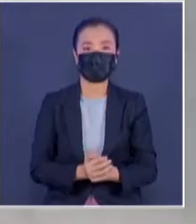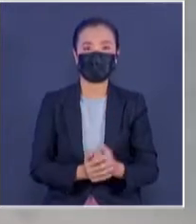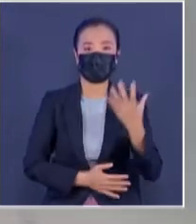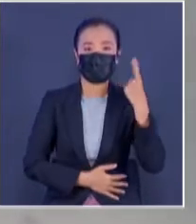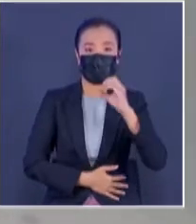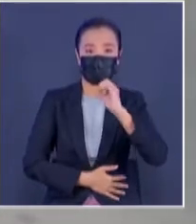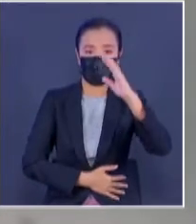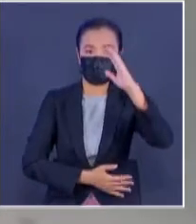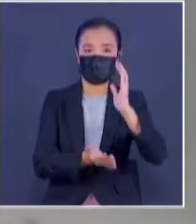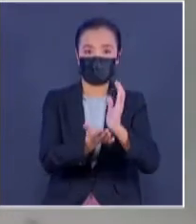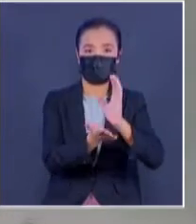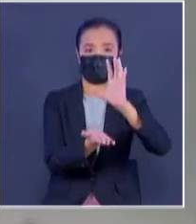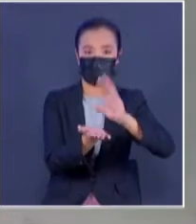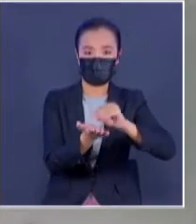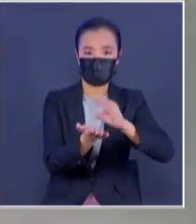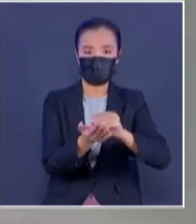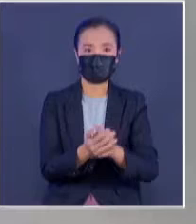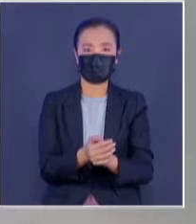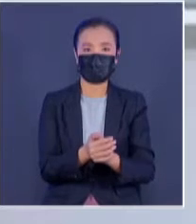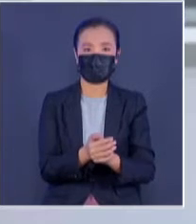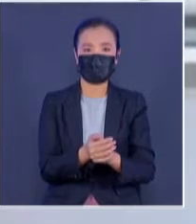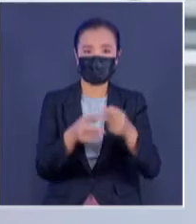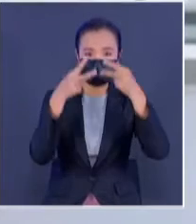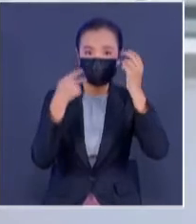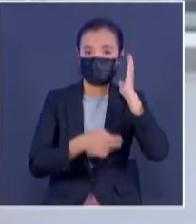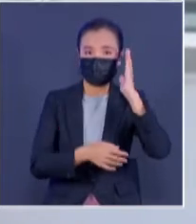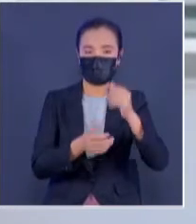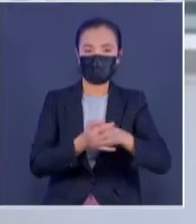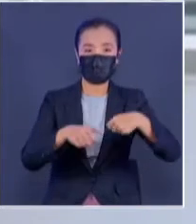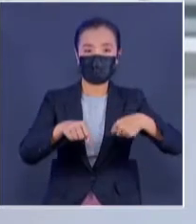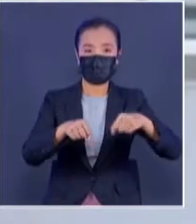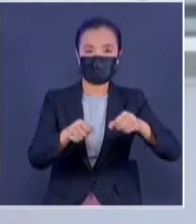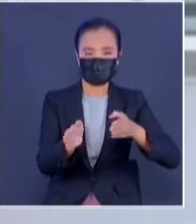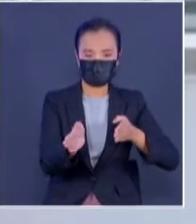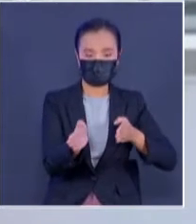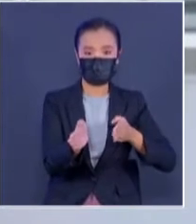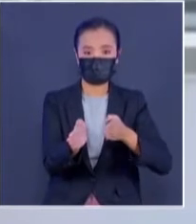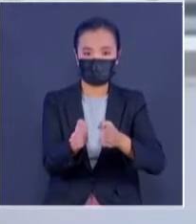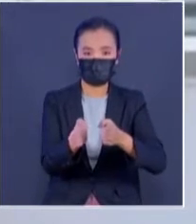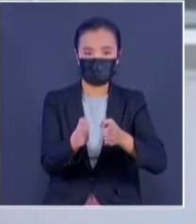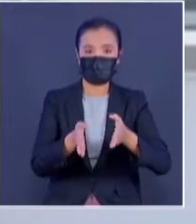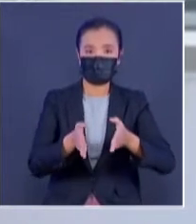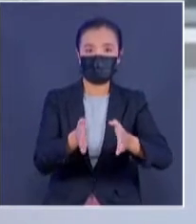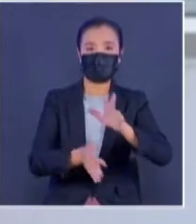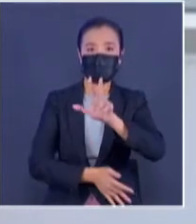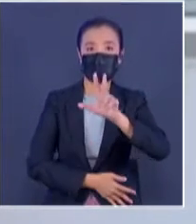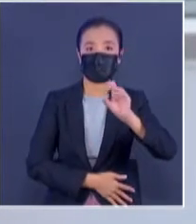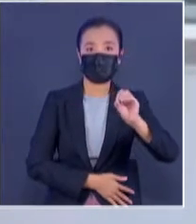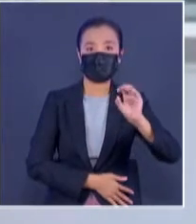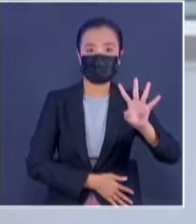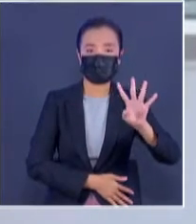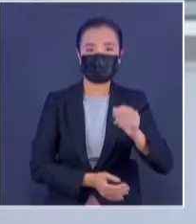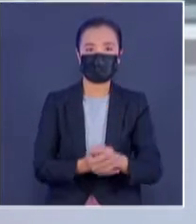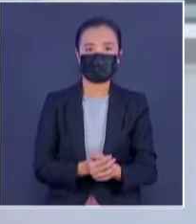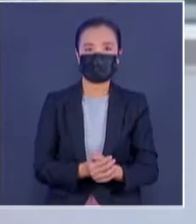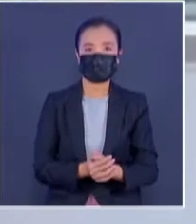าไปแจ้งความกับสภ.กบิลบุรีเขาถูกคนร้ายเป็นชายขี่รถมอเตอร์ไซค์ตามประกบบนถนนหมายเลข304ช่วงก่อนถึ